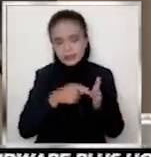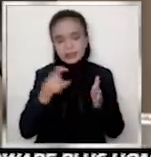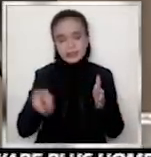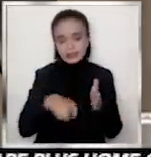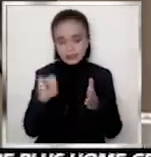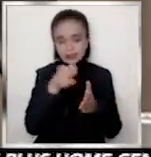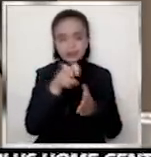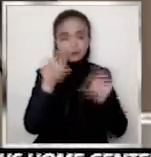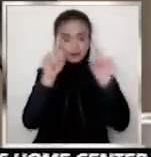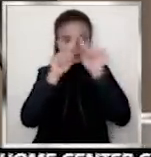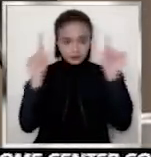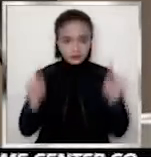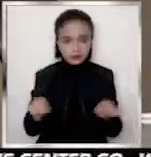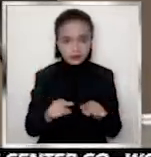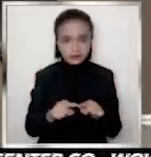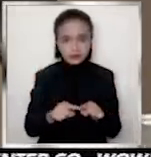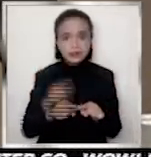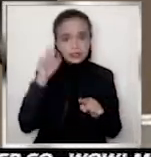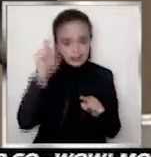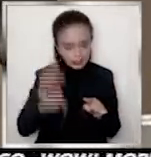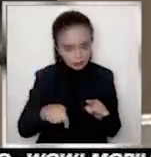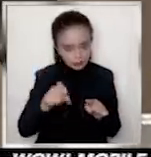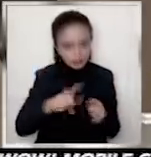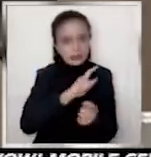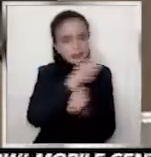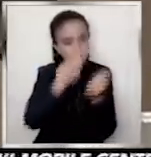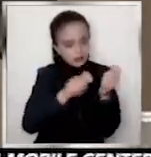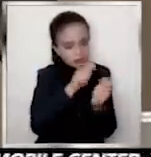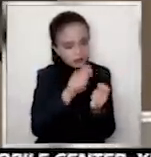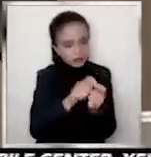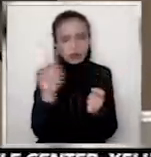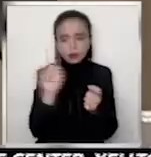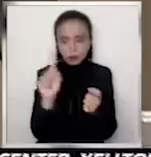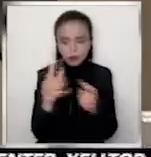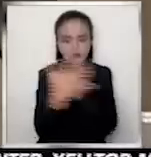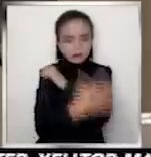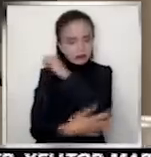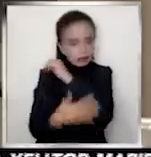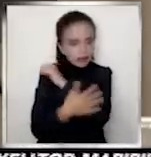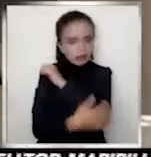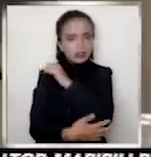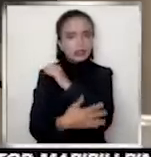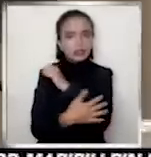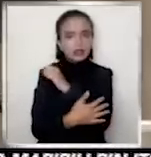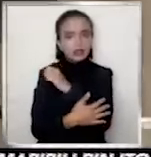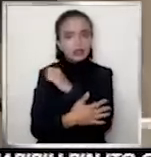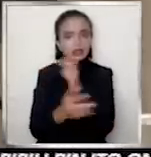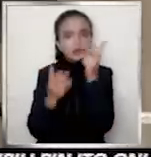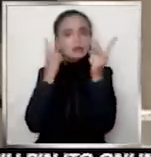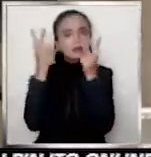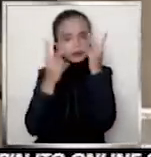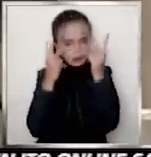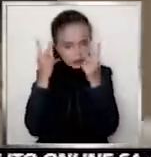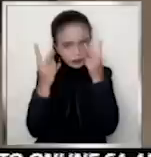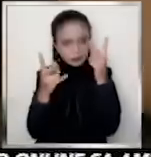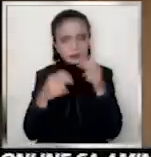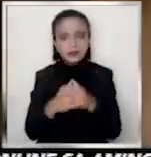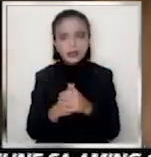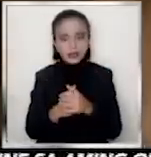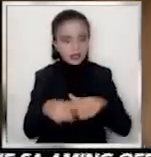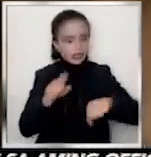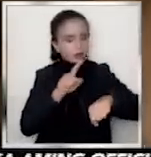extension, you must specify country or countries you will visit and the time, the